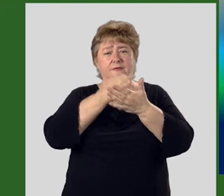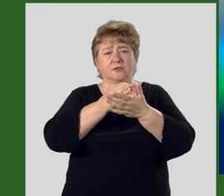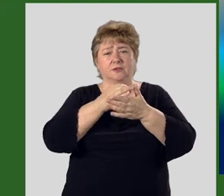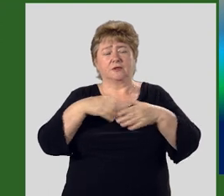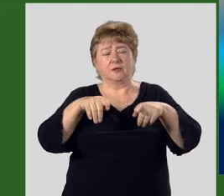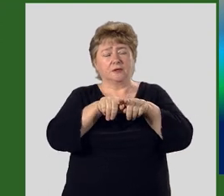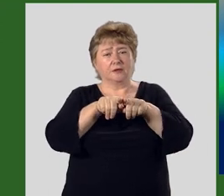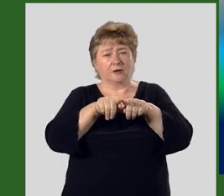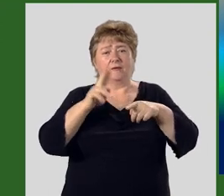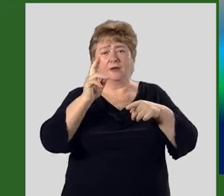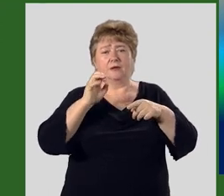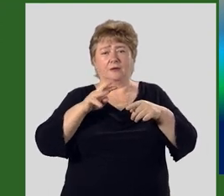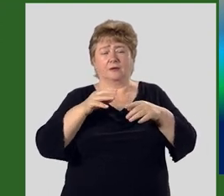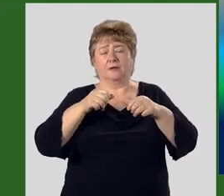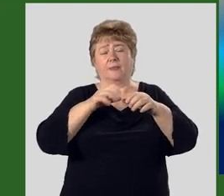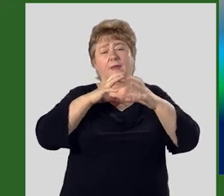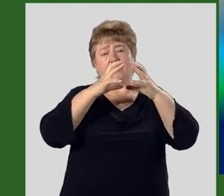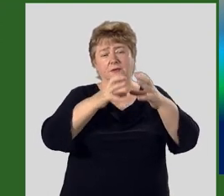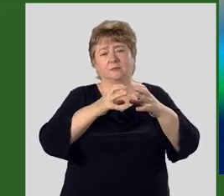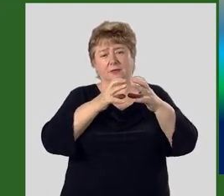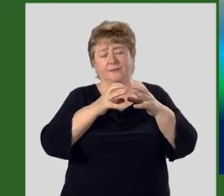соответствует километру на Земле.